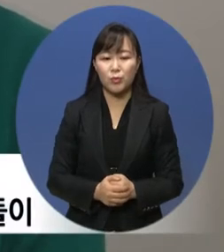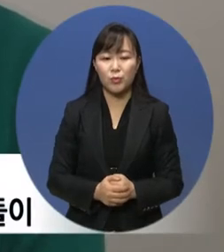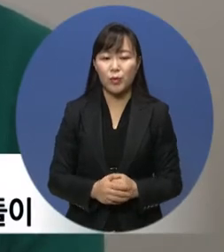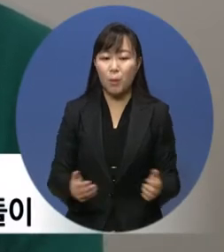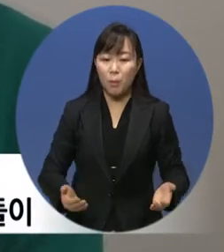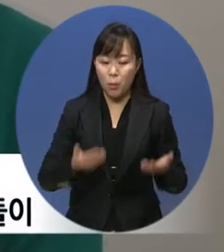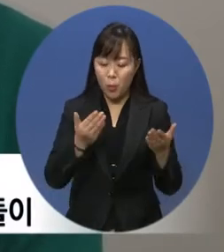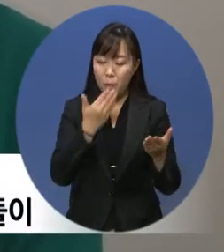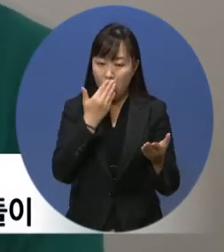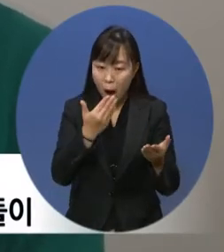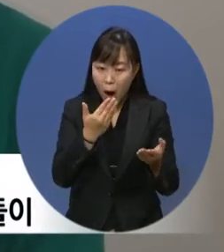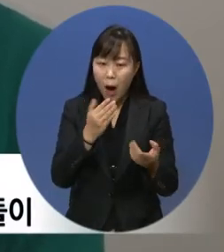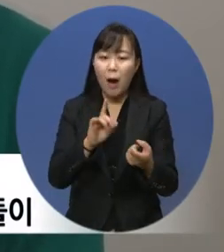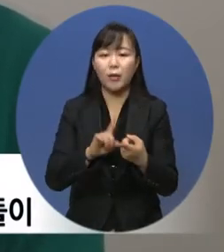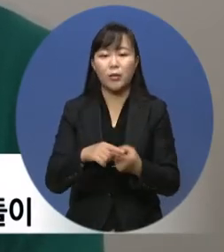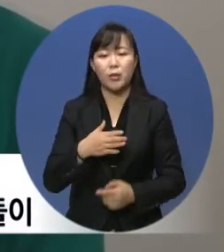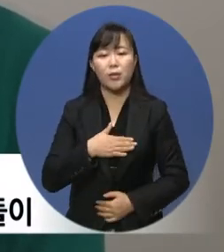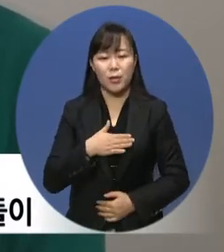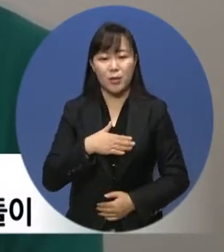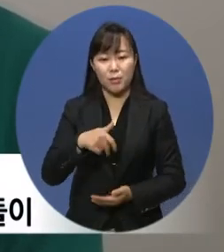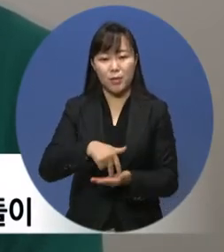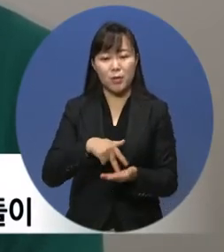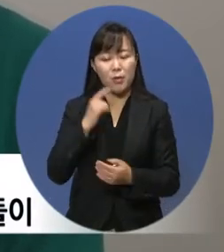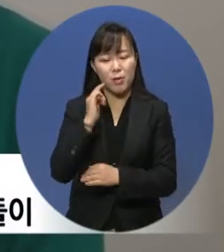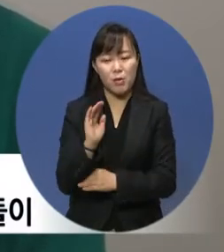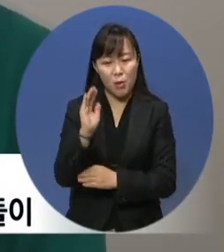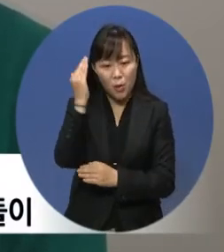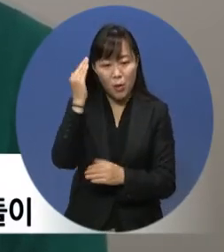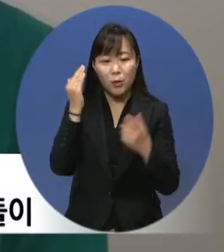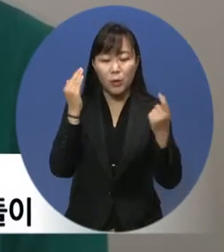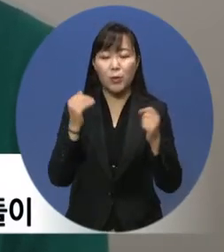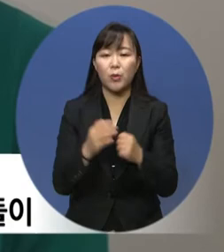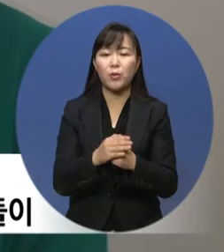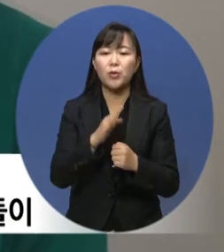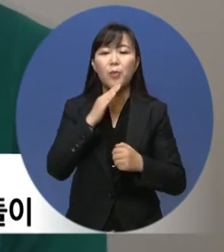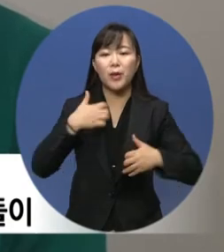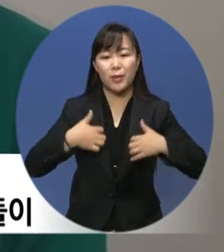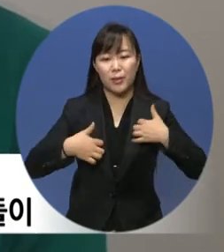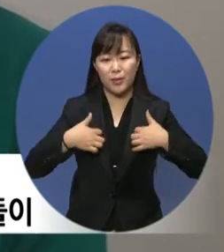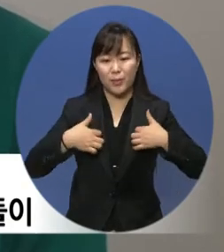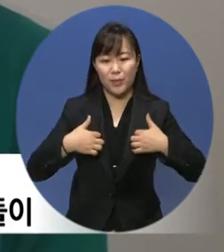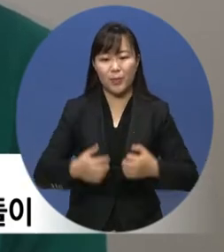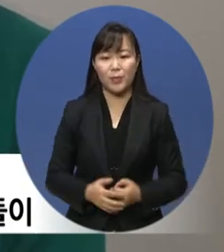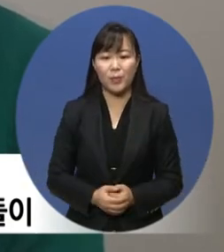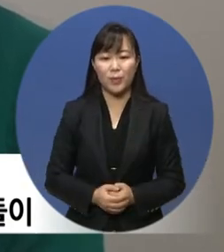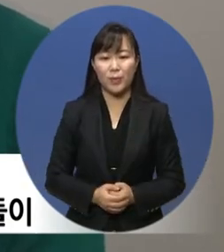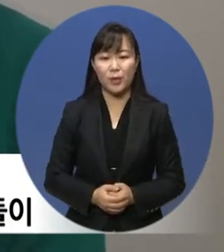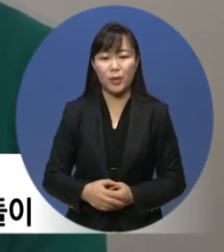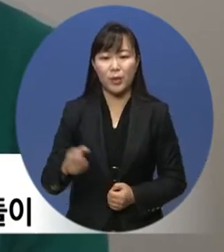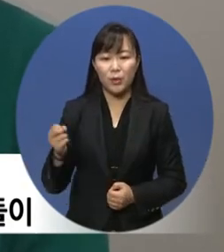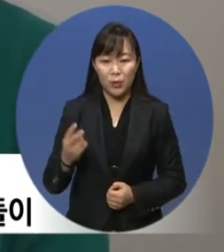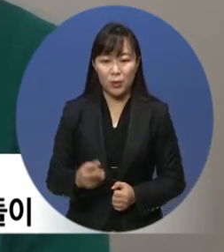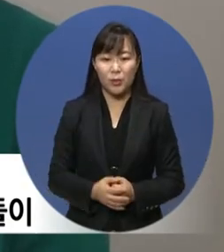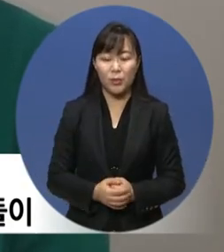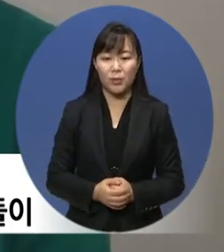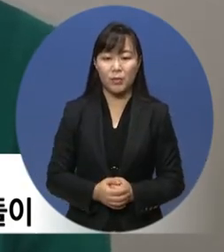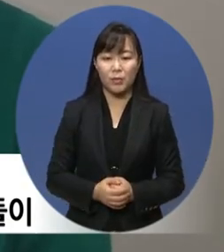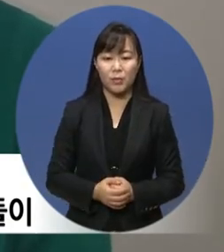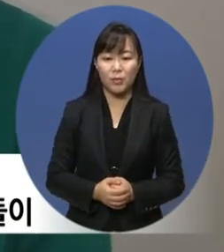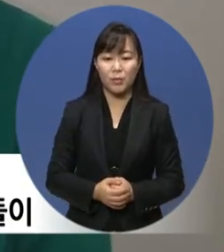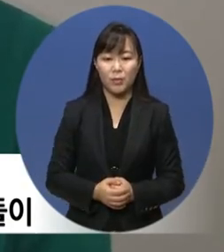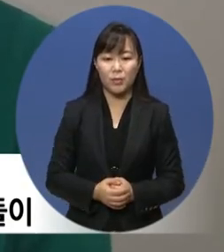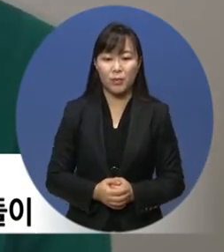할 수 있다는 게 저한테 굉장히 영광스러운 일이었고 너무 기뻤어요. 그러면서 더불어